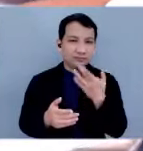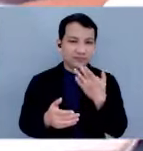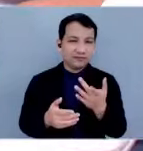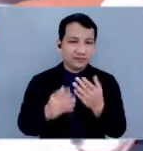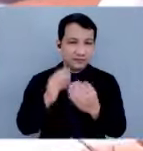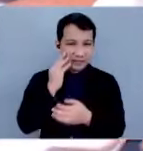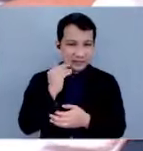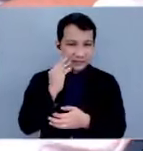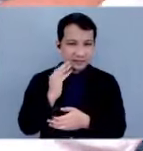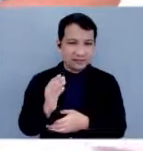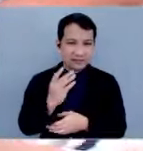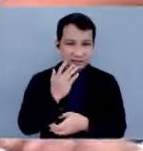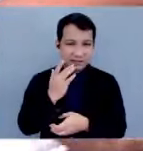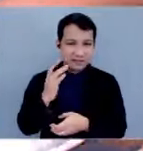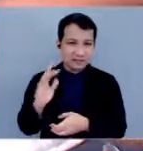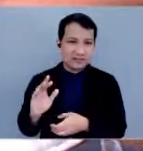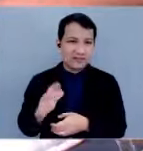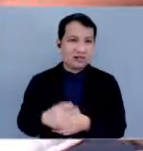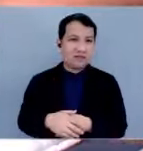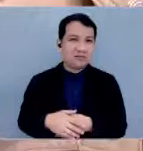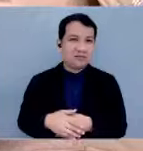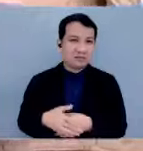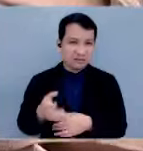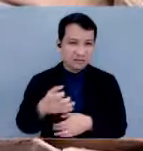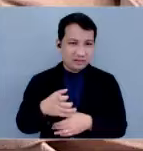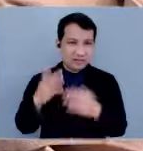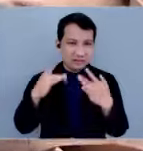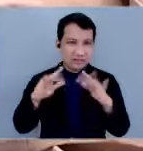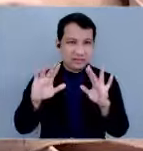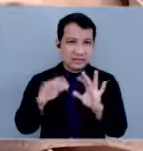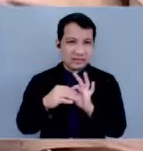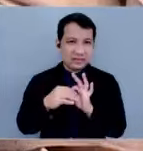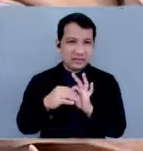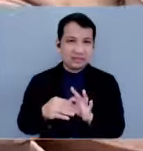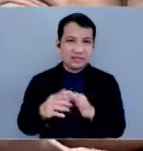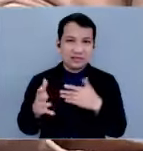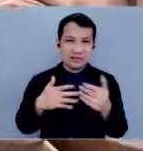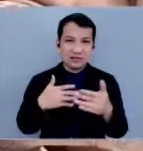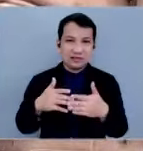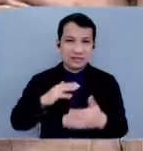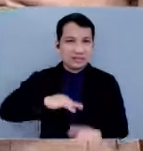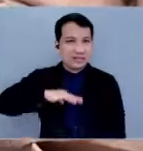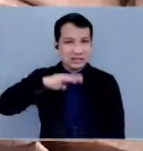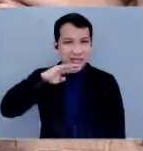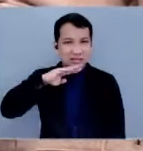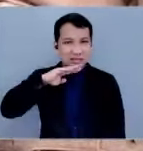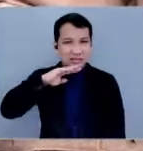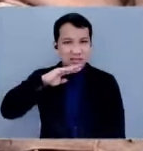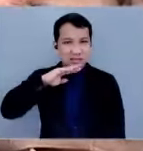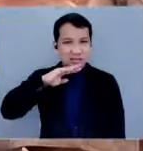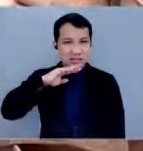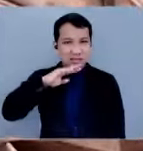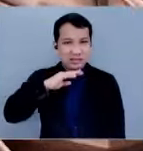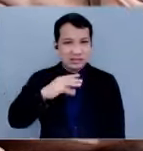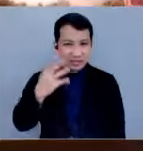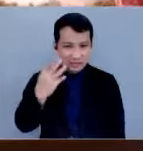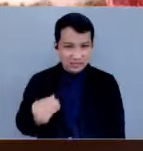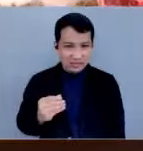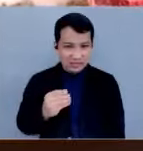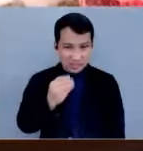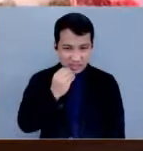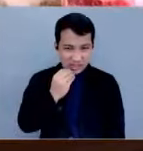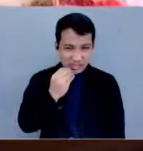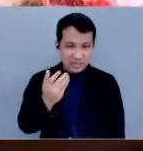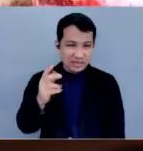dyan? Alam mo, ang gusto ko, parang light siya. Yes. Parang hindi ako nabubusog. Masama yun kasi mauubos ko talaga. Kasi na ako sa